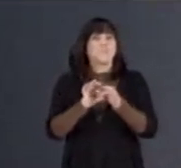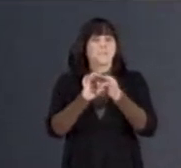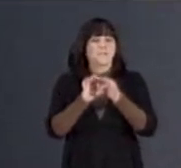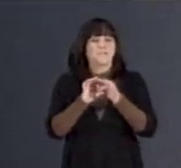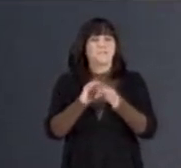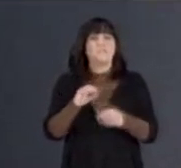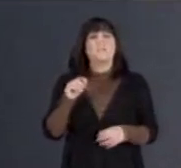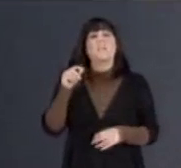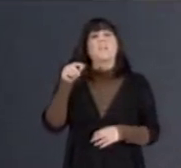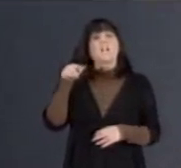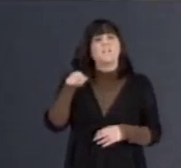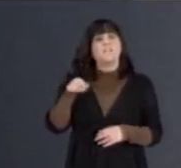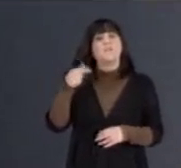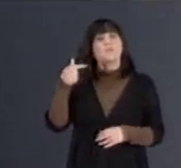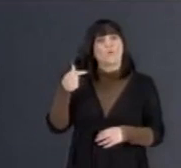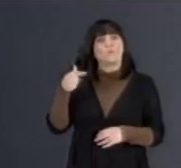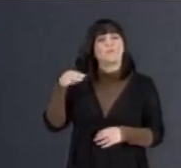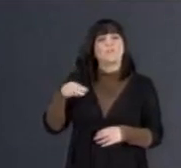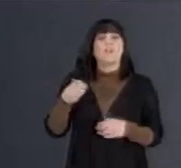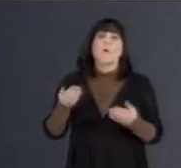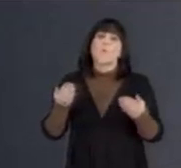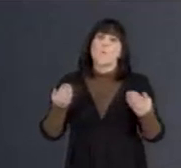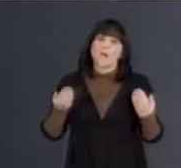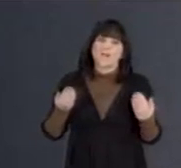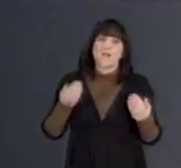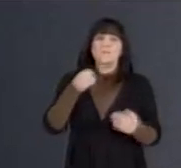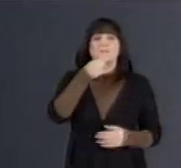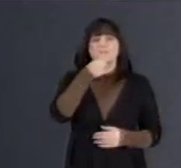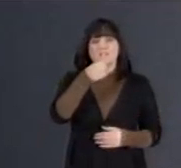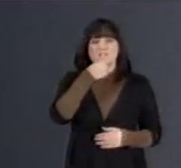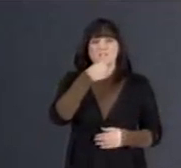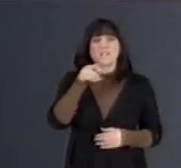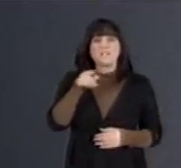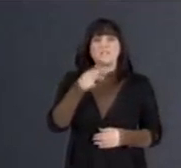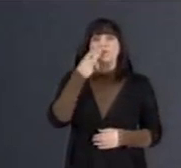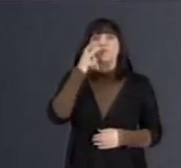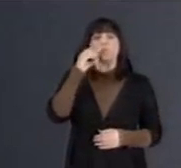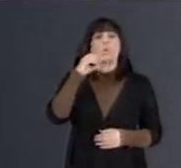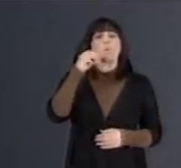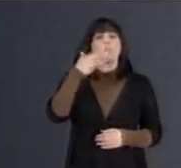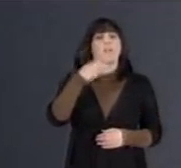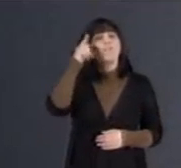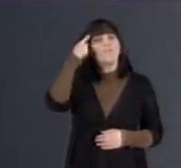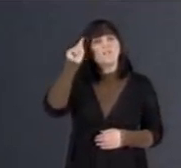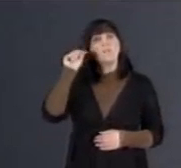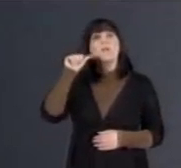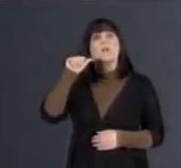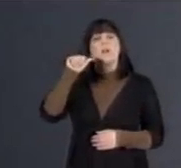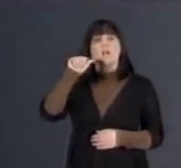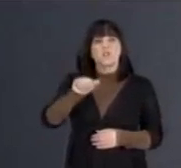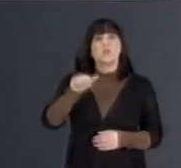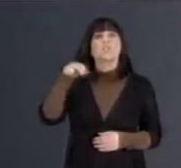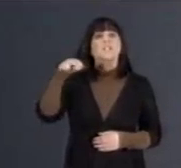Surmerċċi għafil fattin tiħriċt, surmerċċi għan l-ekħle għalħħġa għal-dill-intervista għal għan tiħriċt fl-2008 f-isem Lazzjoni